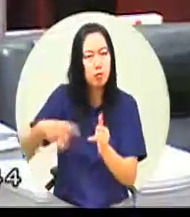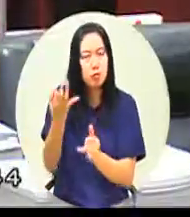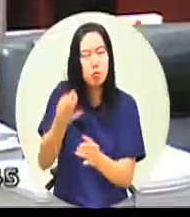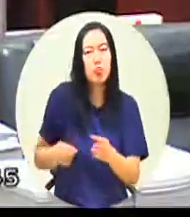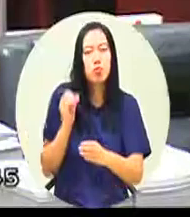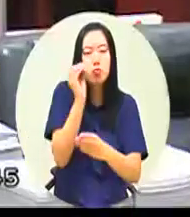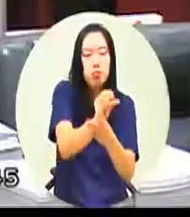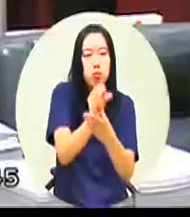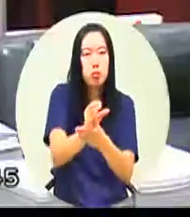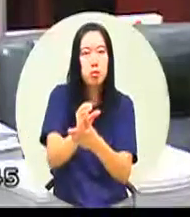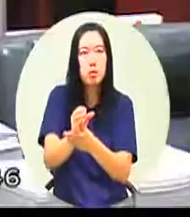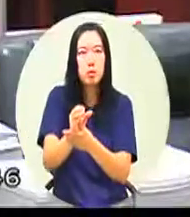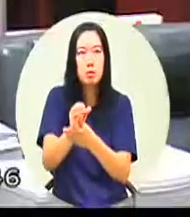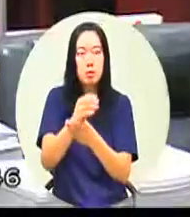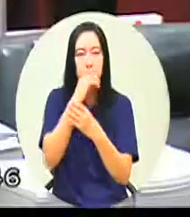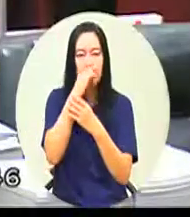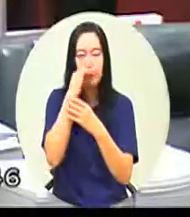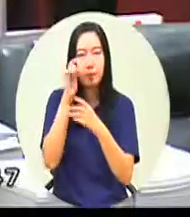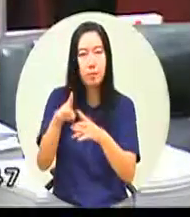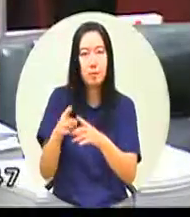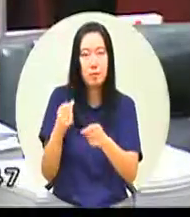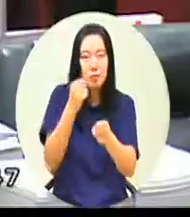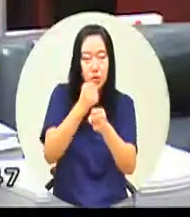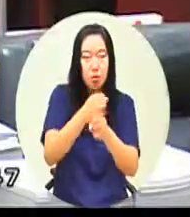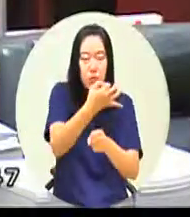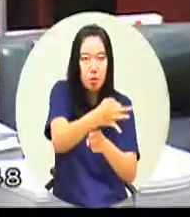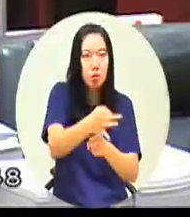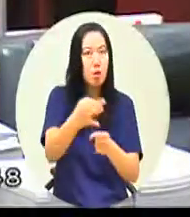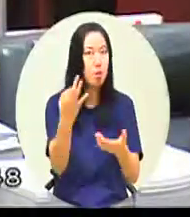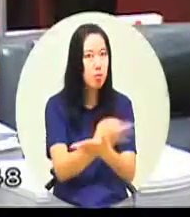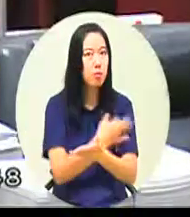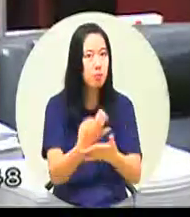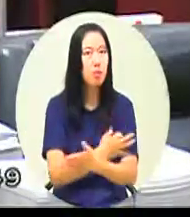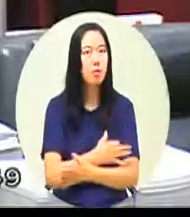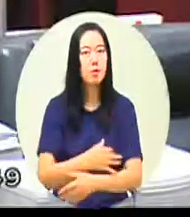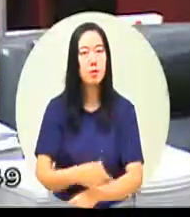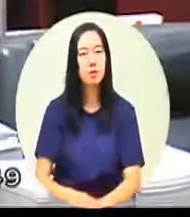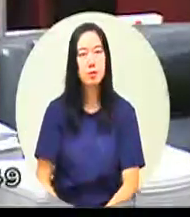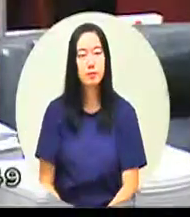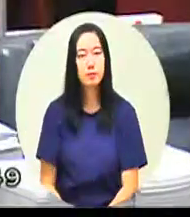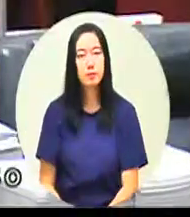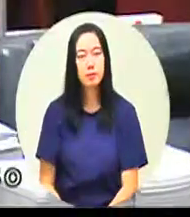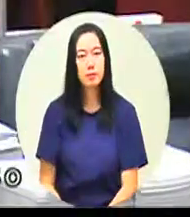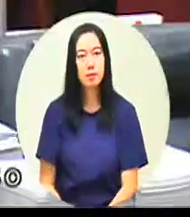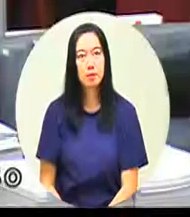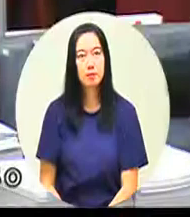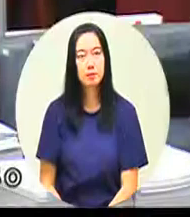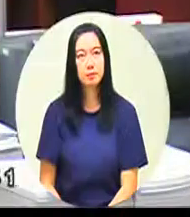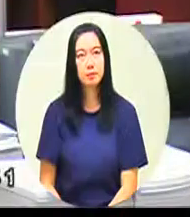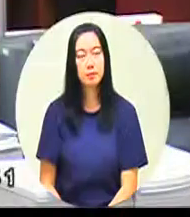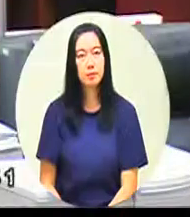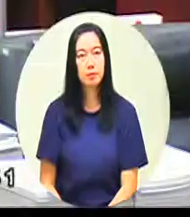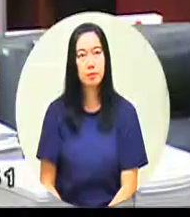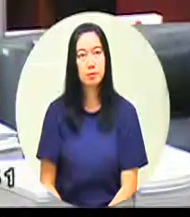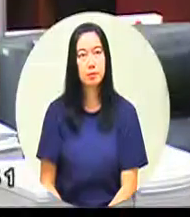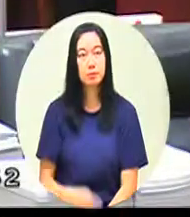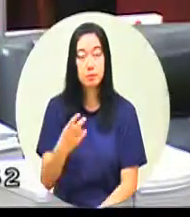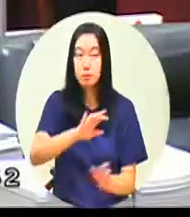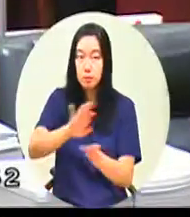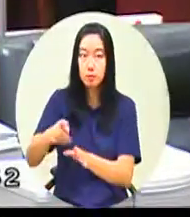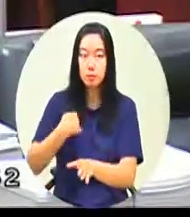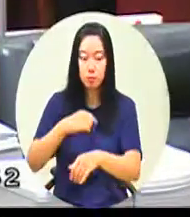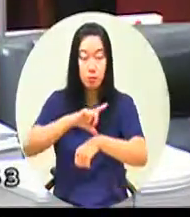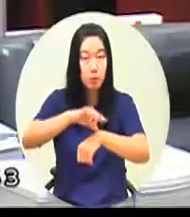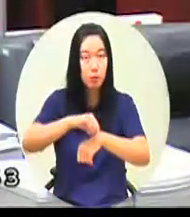你报掉迄落根本就无工资，卖讲成本啦，卖讲成本，这一点啦就这个时间方